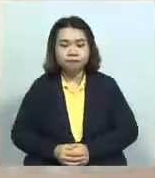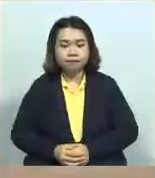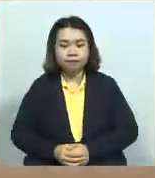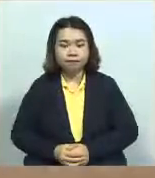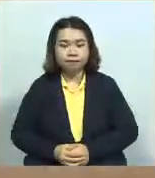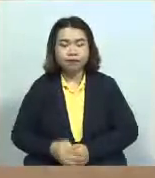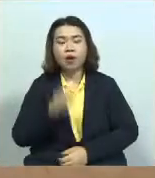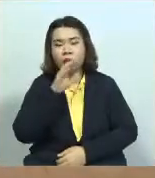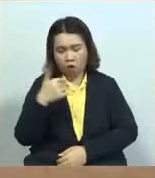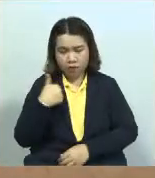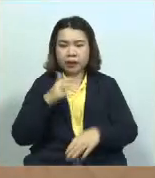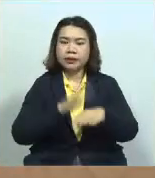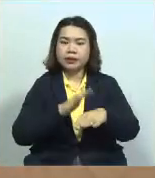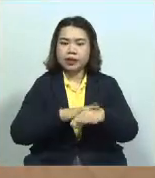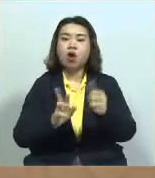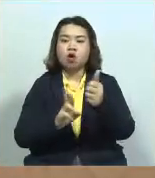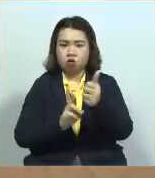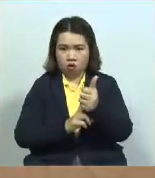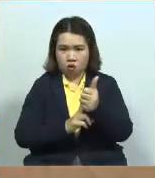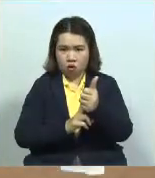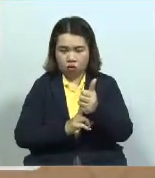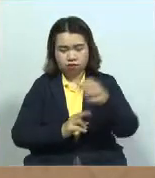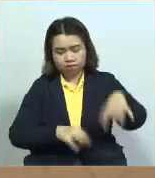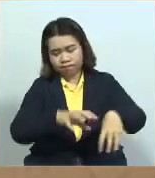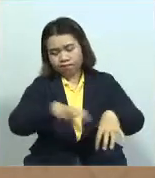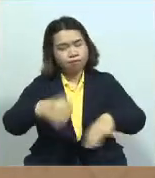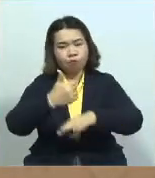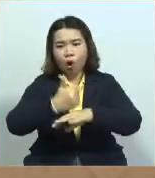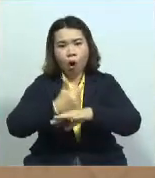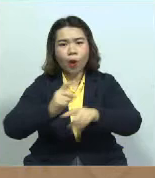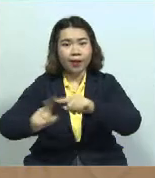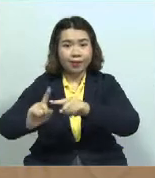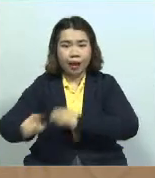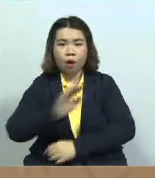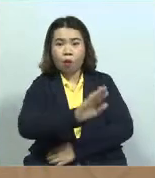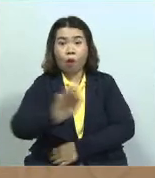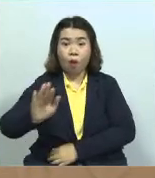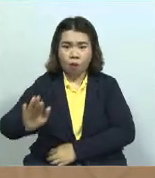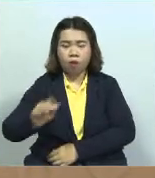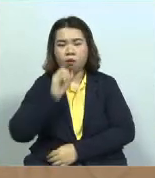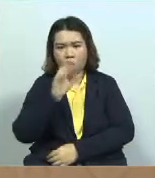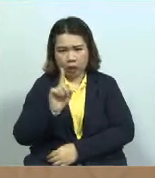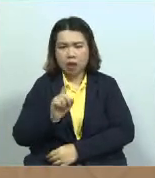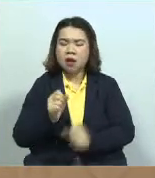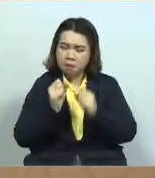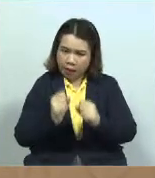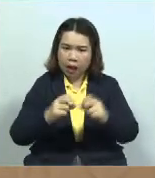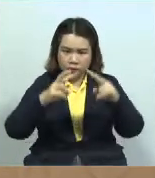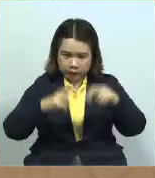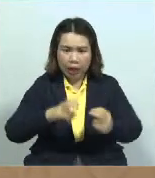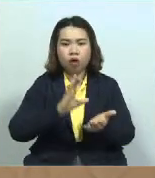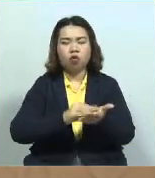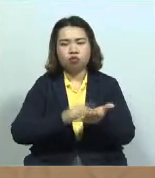ก็ได้กำชับทางท่านรองสำนักแล้วก็ท่านผอกองท่านผออาสาแต่ละประเทศไปว่าให้เร่งไปศึกษาหน่อย